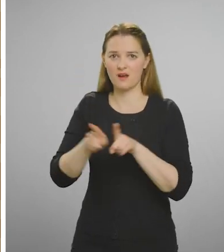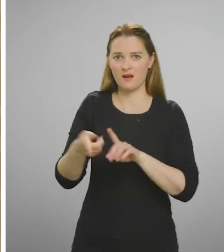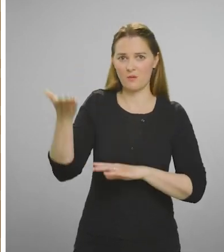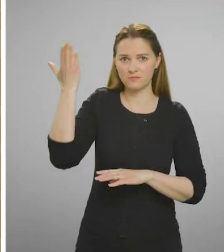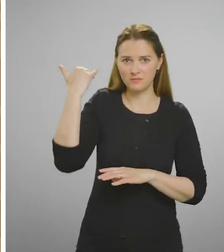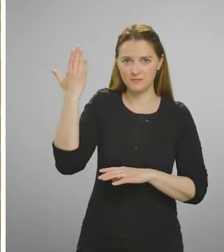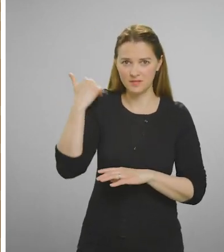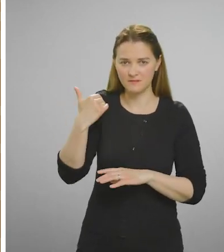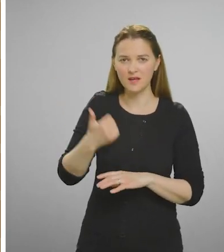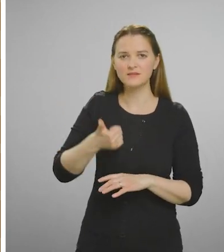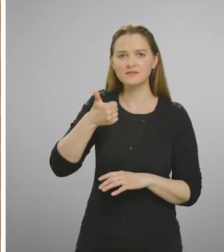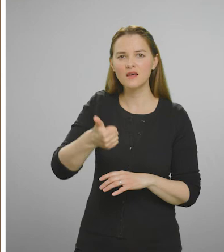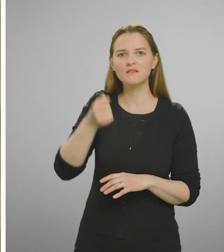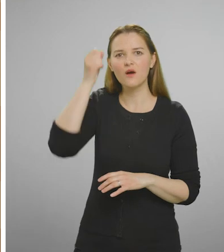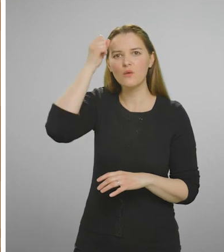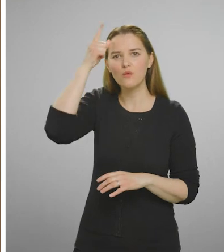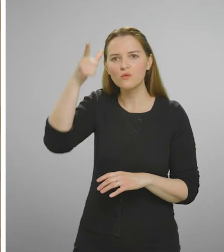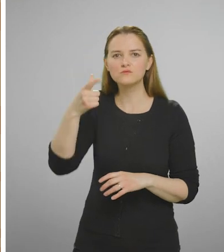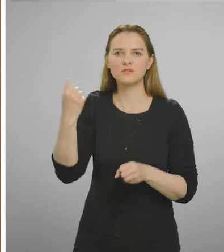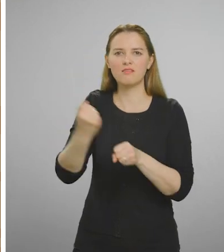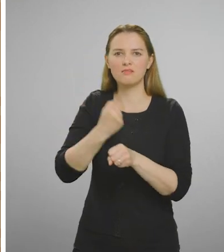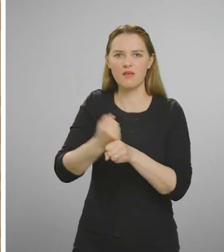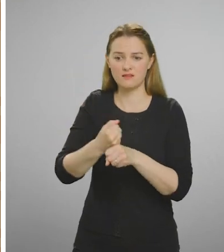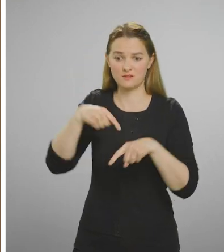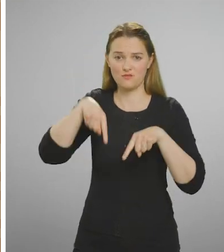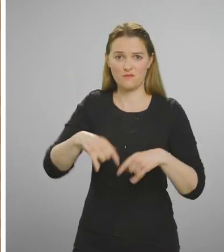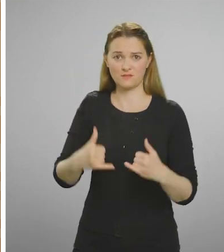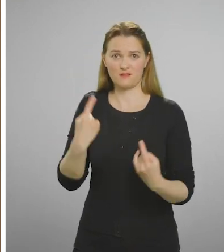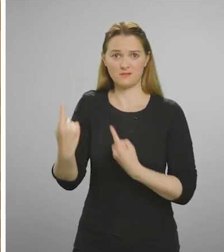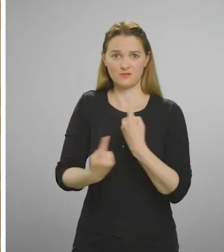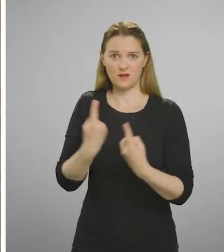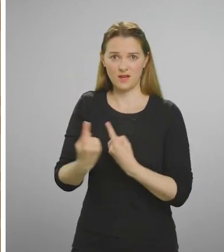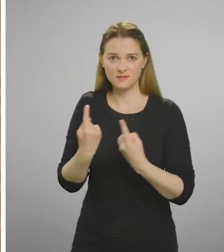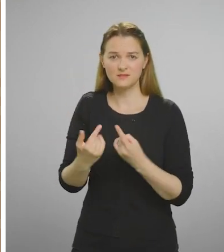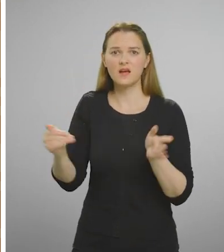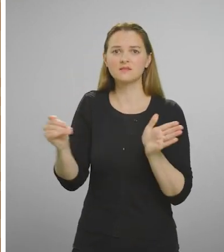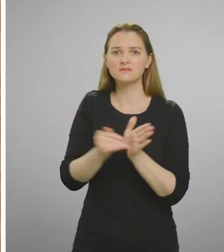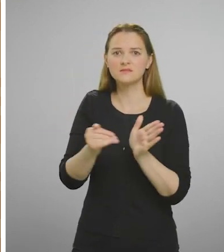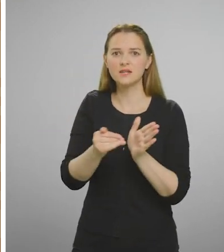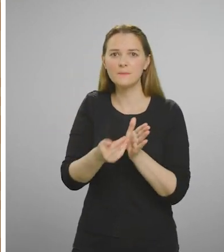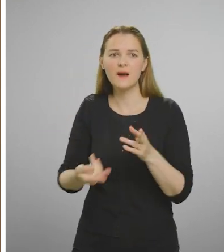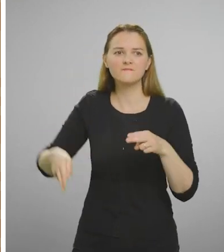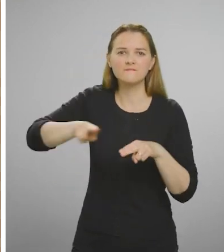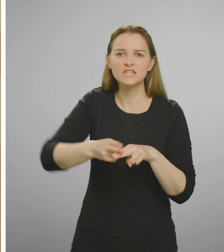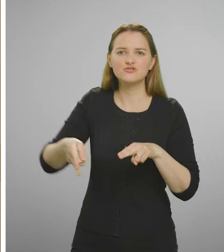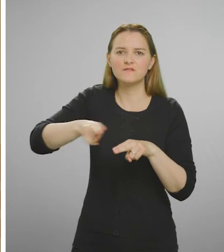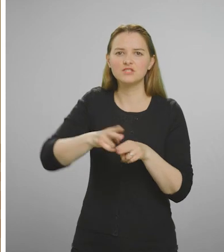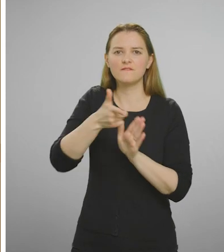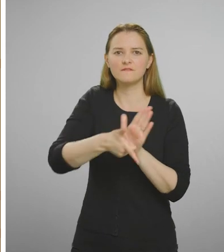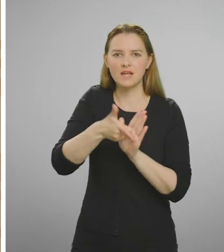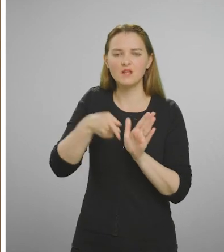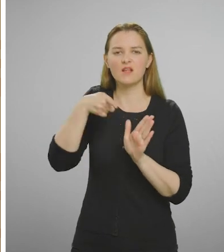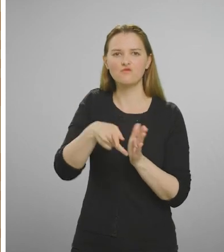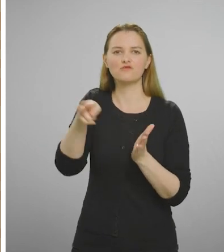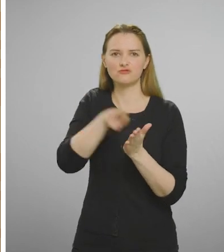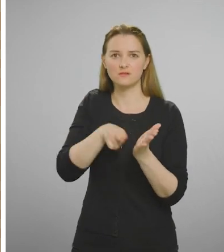do sad uobičajene načine, jedna od kulturnih djelatnosti koja bi u ovoj situaciji trebala priskrbiti više